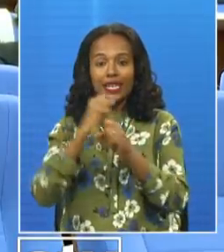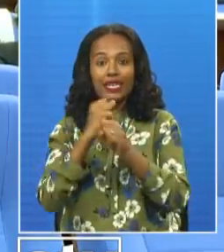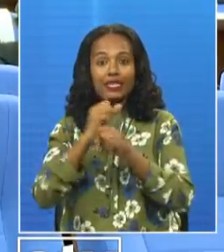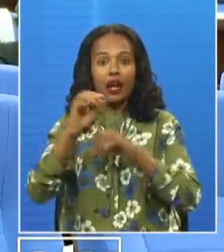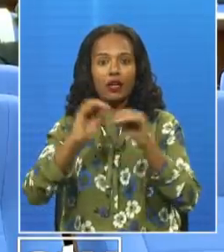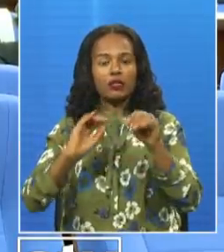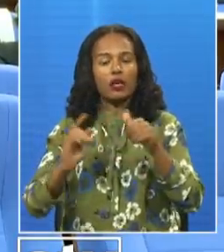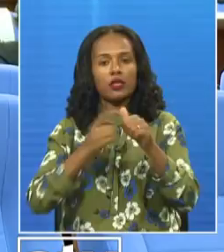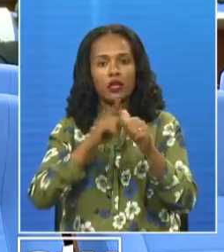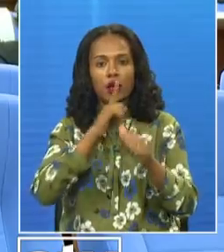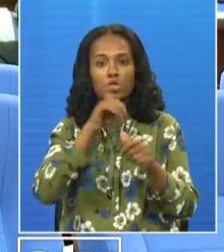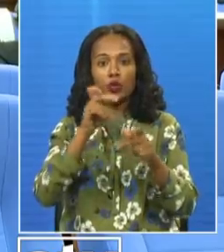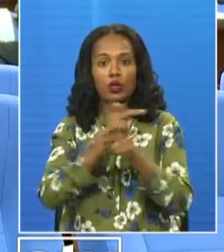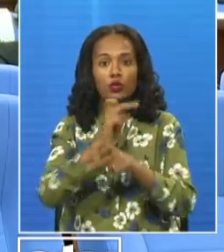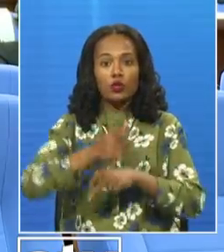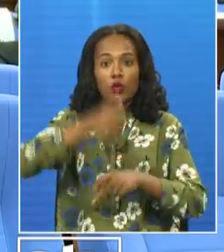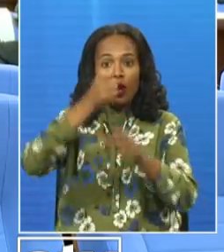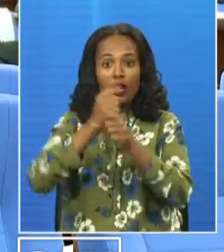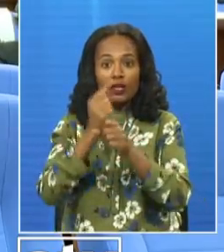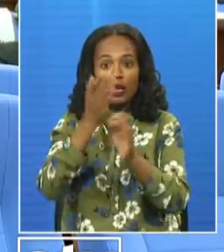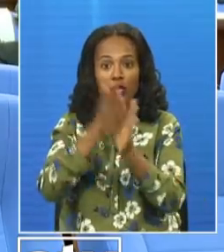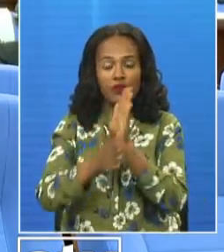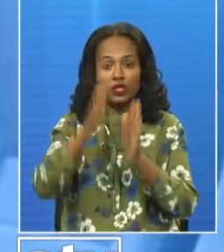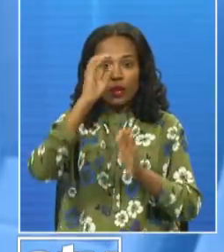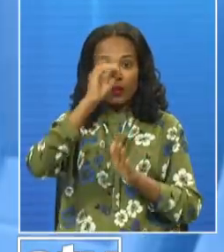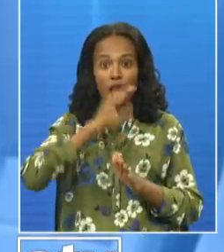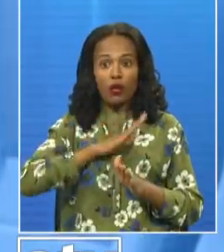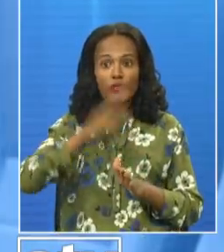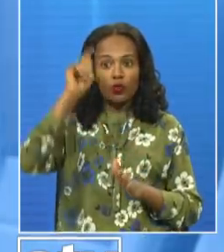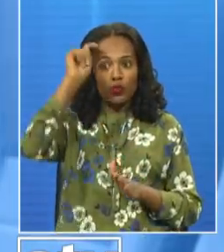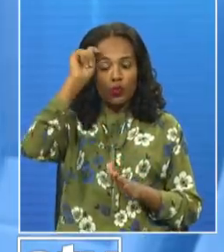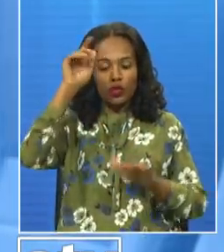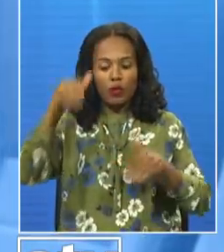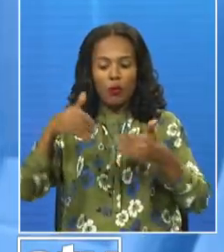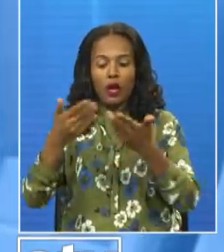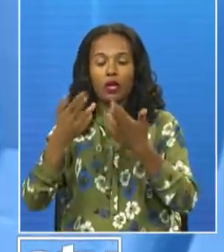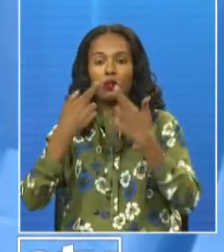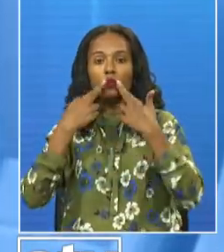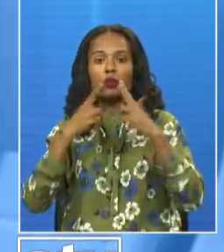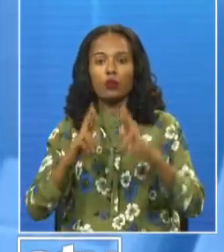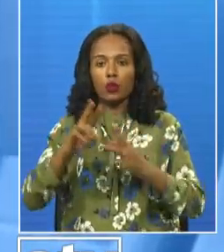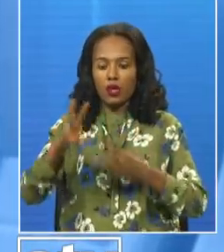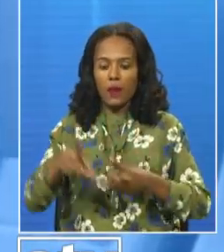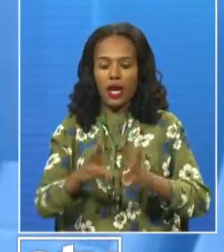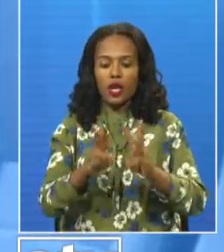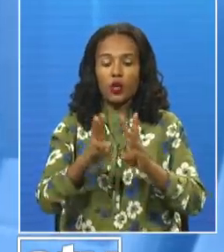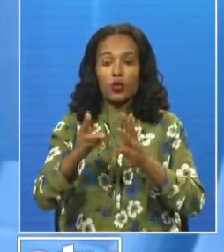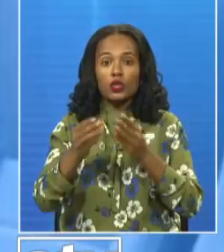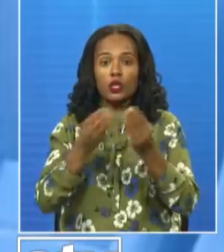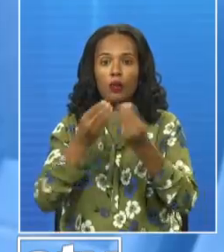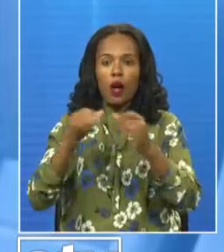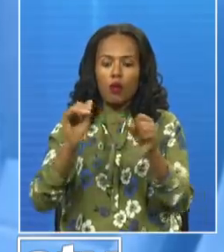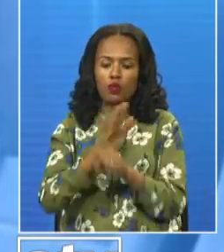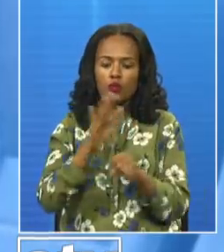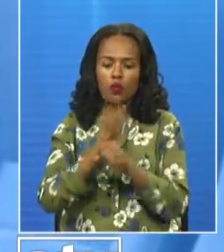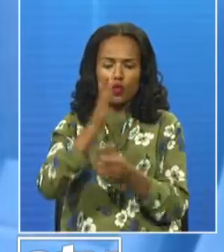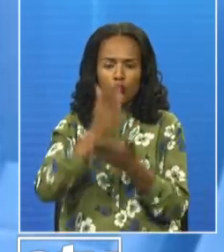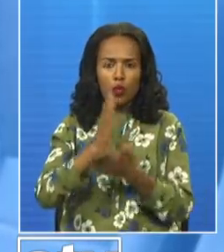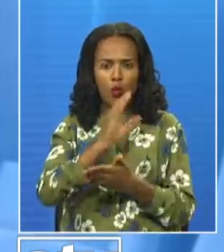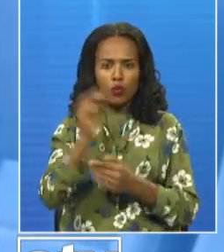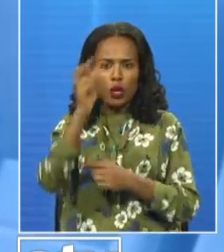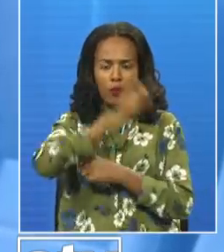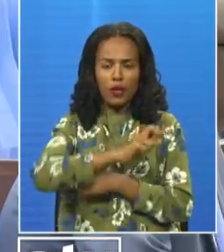እንቅስቃሴ አንዱ ነው። የድርጅቱ ዋና ስራ አስፈጻሚ አቶ ተወልደ ገብረ ማርያም ባቀረቡት ሪፖርት የመንገደኞች ገበያ ሙሉ በሙሉ መቆሙንና